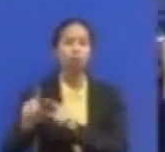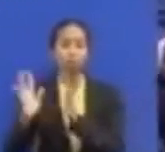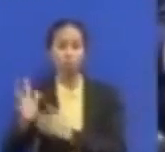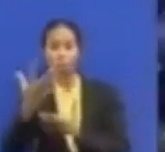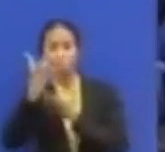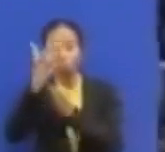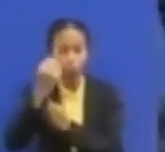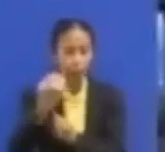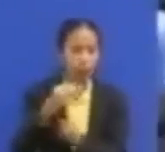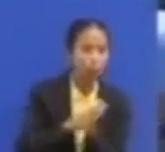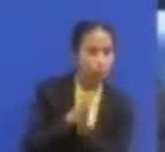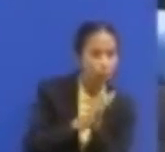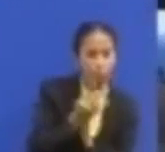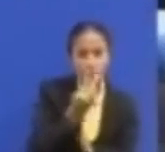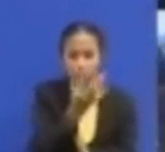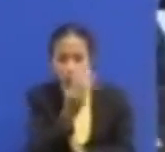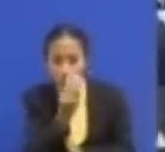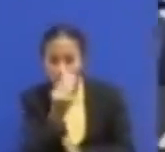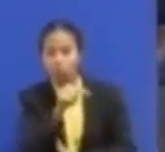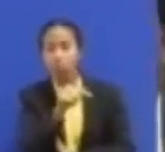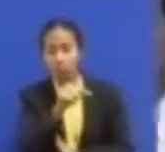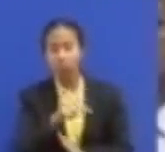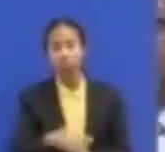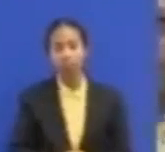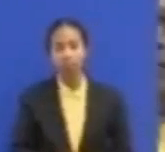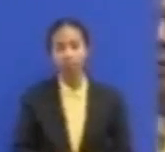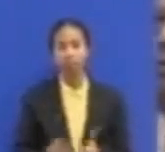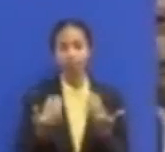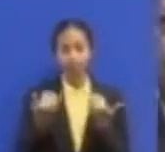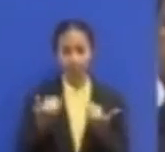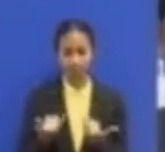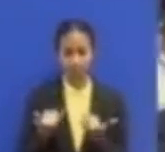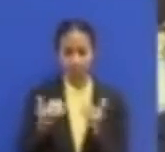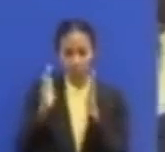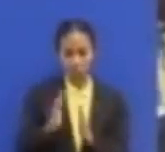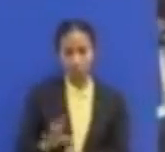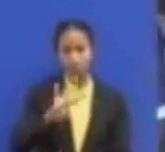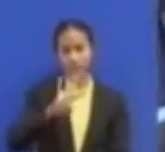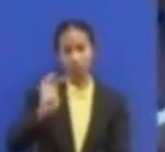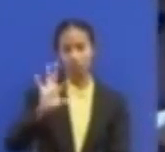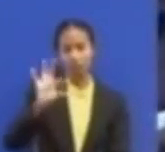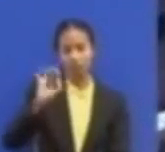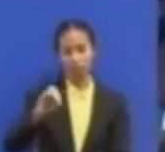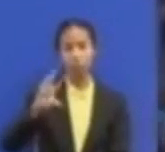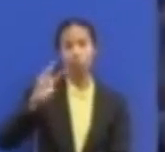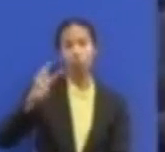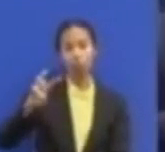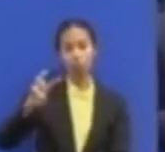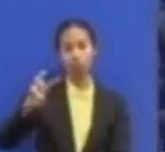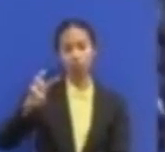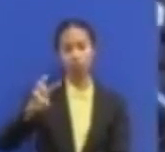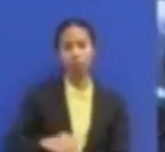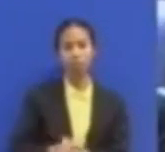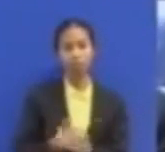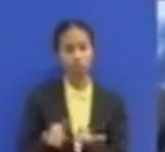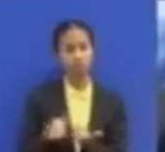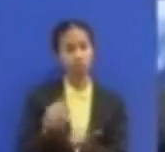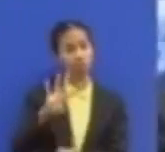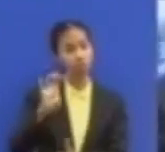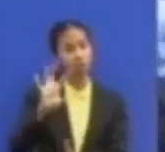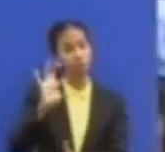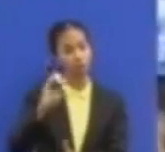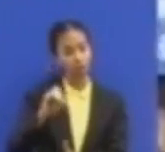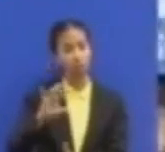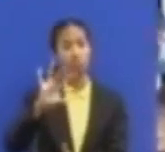านชัยชิดชอบกันทุกคนเลยนะครับพร้อมทีเดียว496คนนะครับ98แต่ว่ามาล